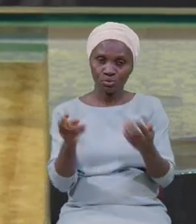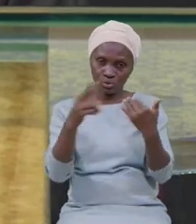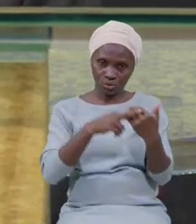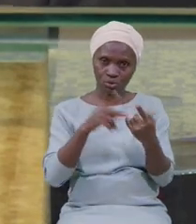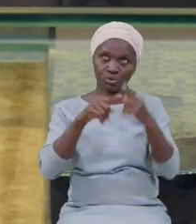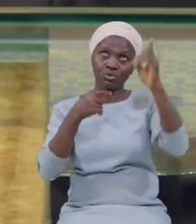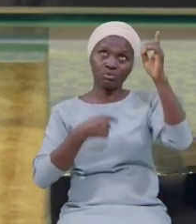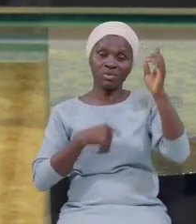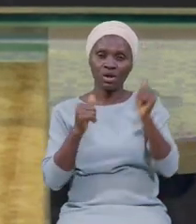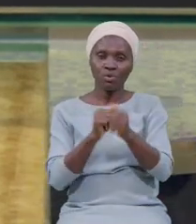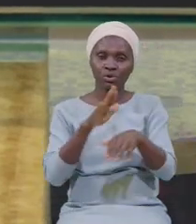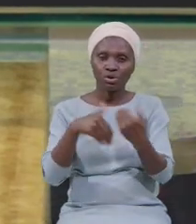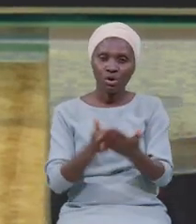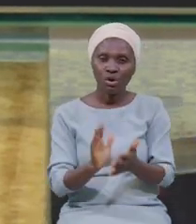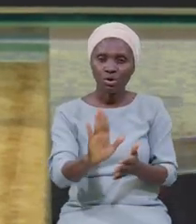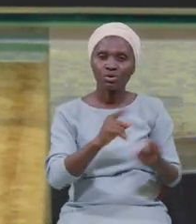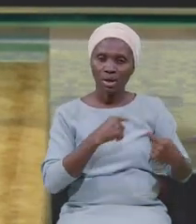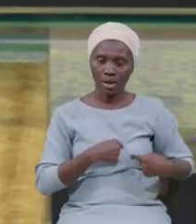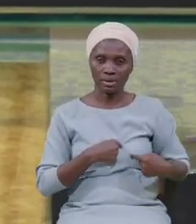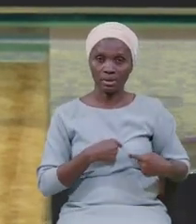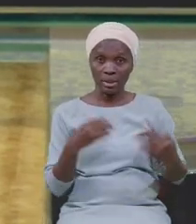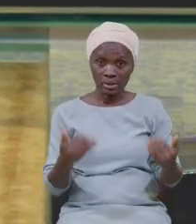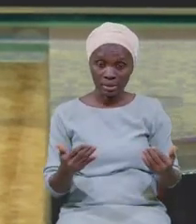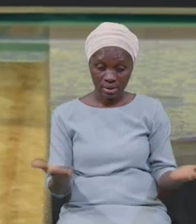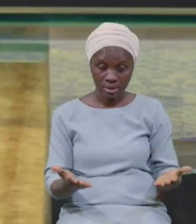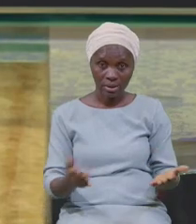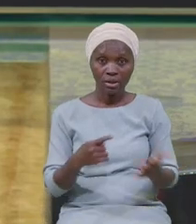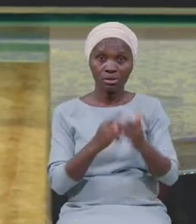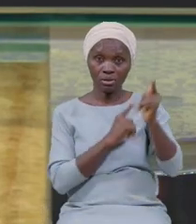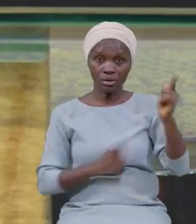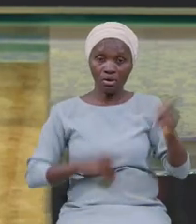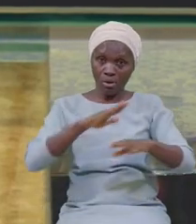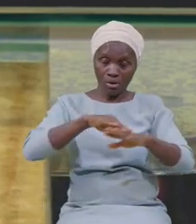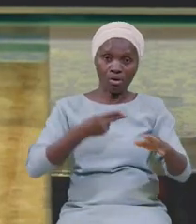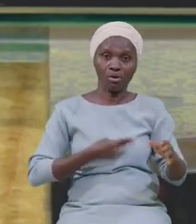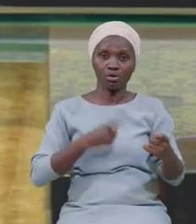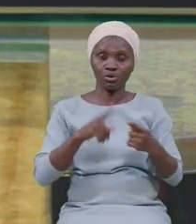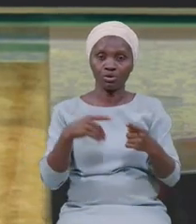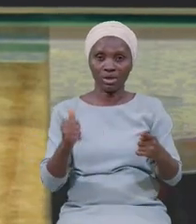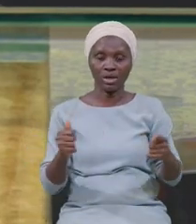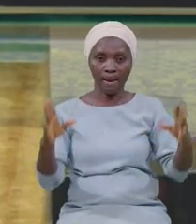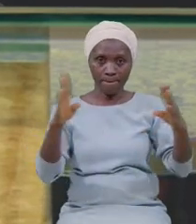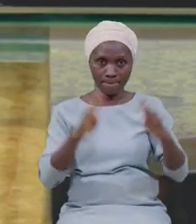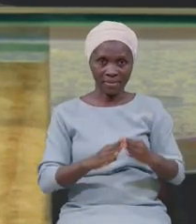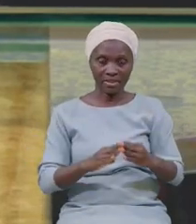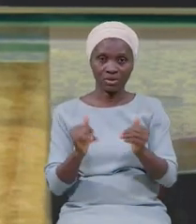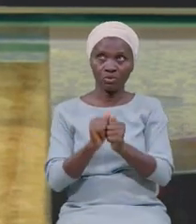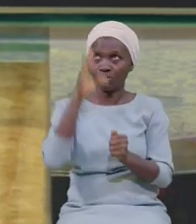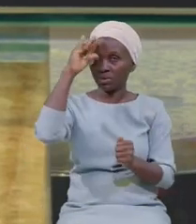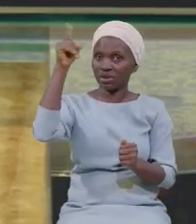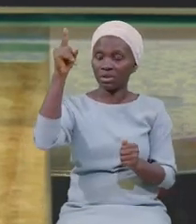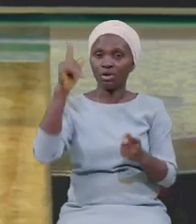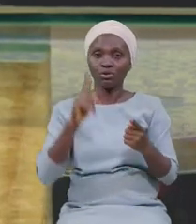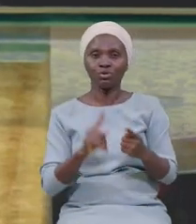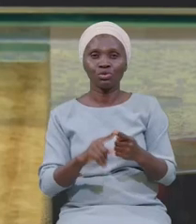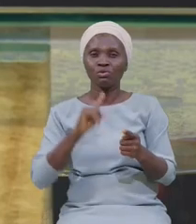votre cœur. » Voici le Seigneur qui nous appelle à une assemblée solennelle. Voici le Seigneur qui nous appelle ici à